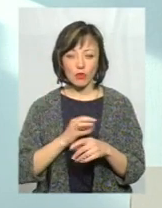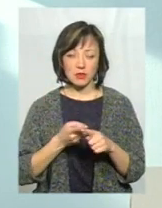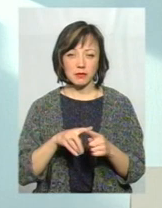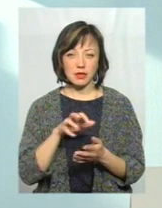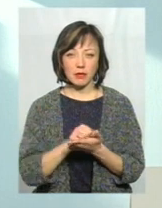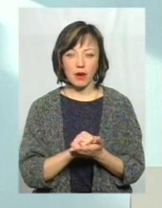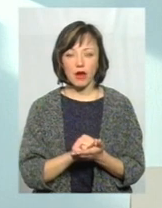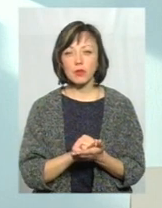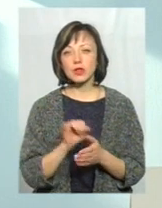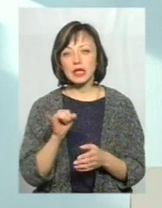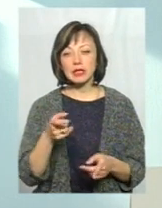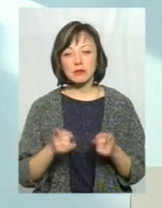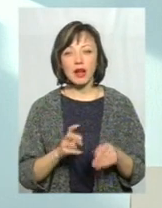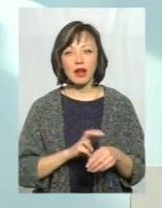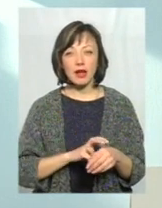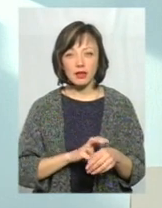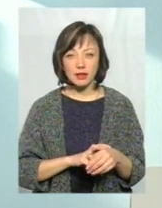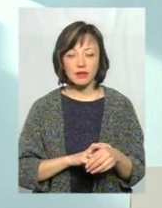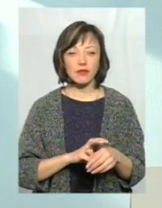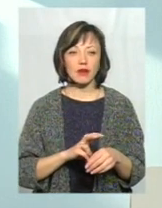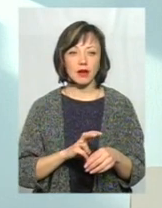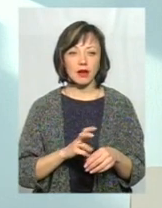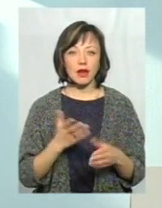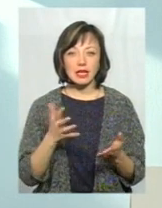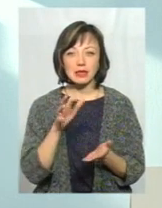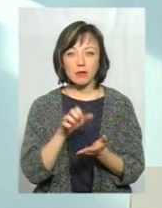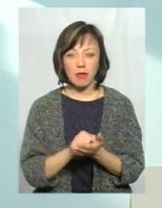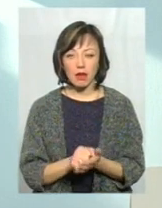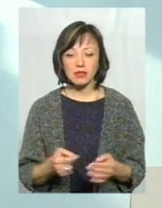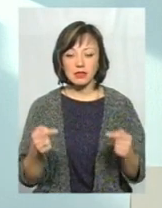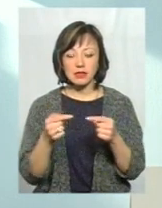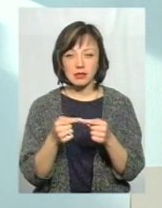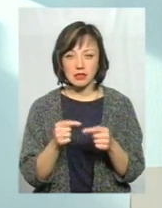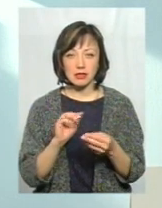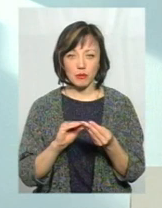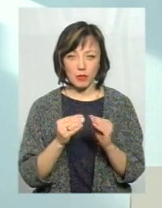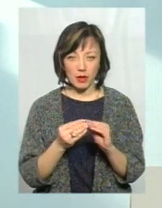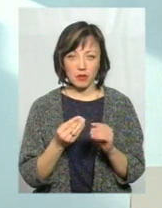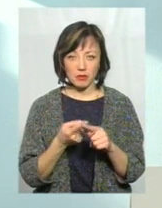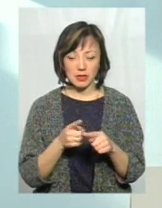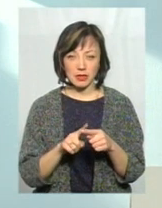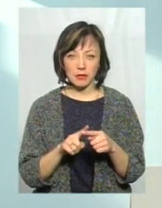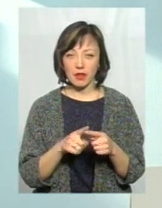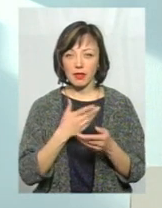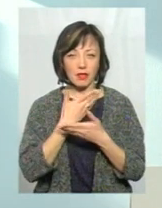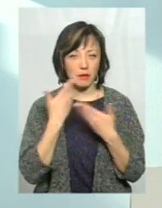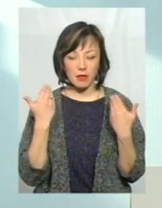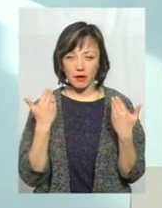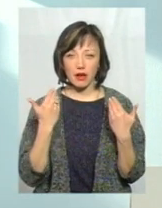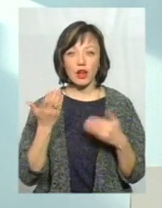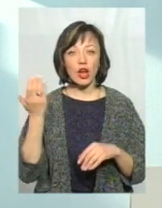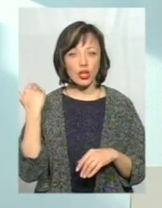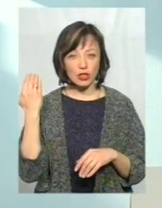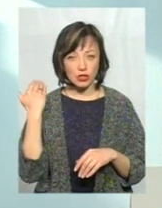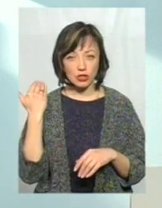займаємося. Ну і насправді лікарів-суїцидологів, які би займалися цими проблемами, не існує.